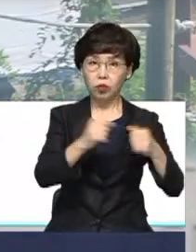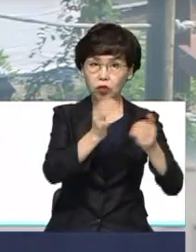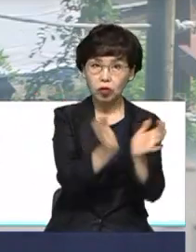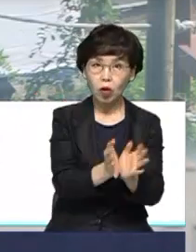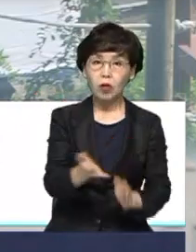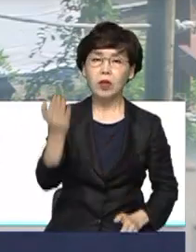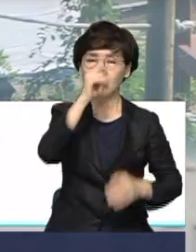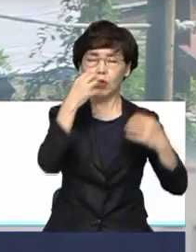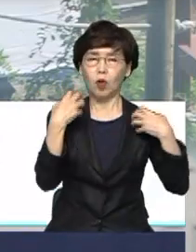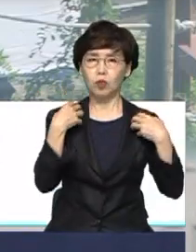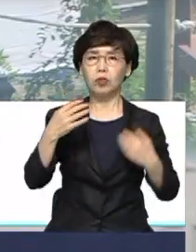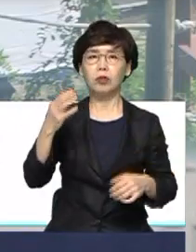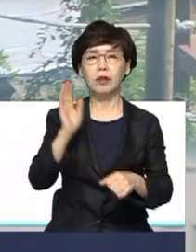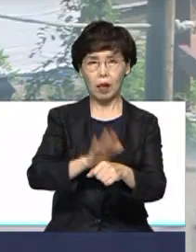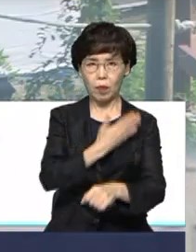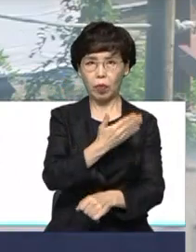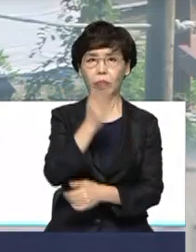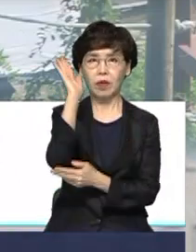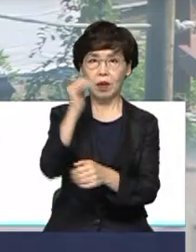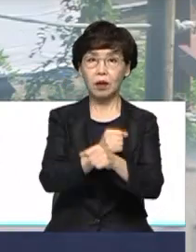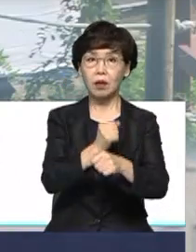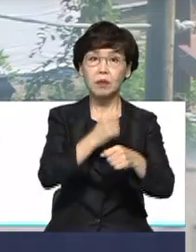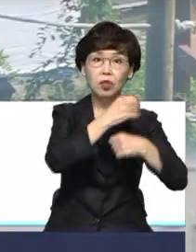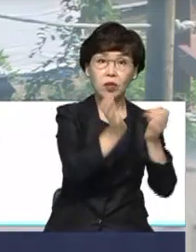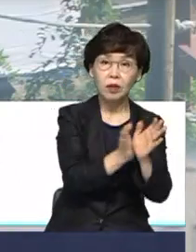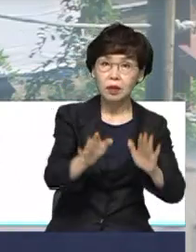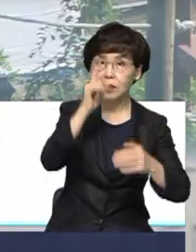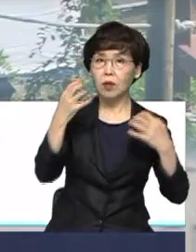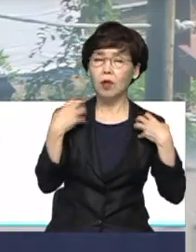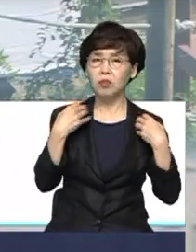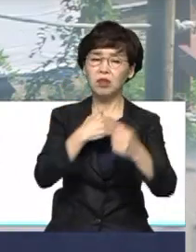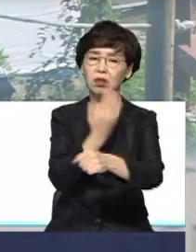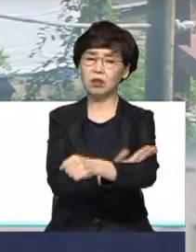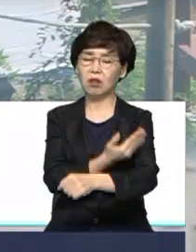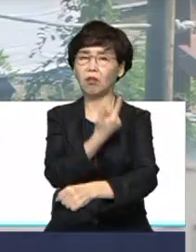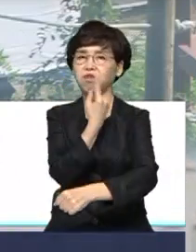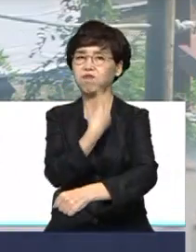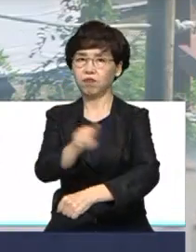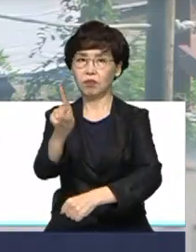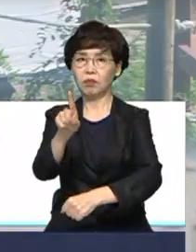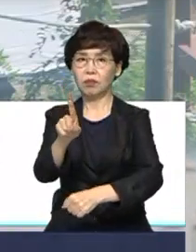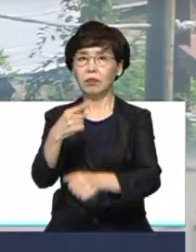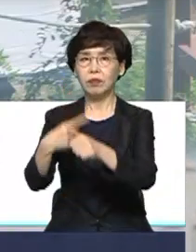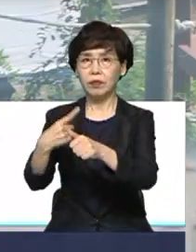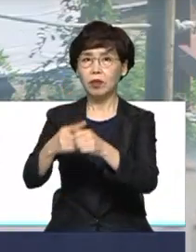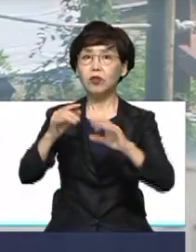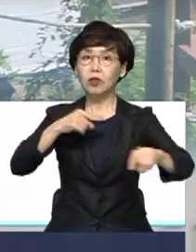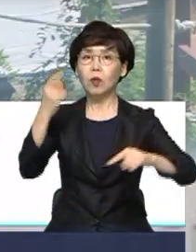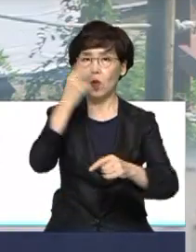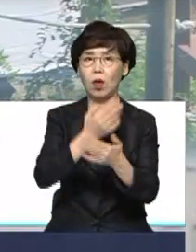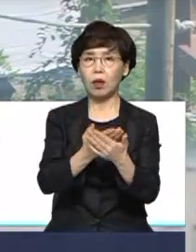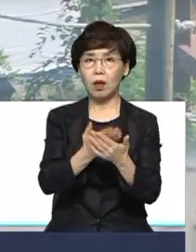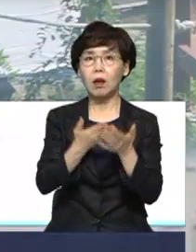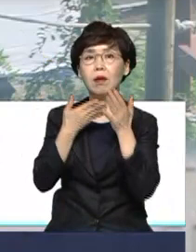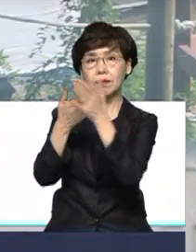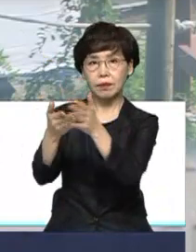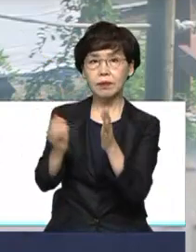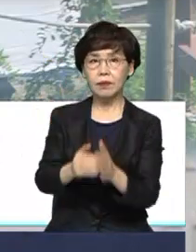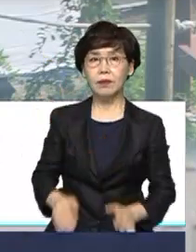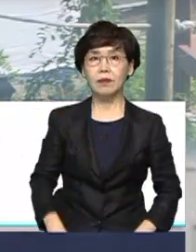전 정권에 책임을 돌렸고 민주당은 현 정부의 능력 부족을 비판하며 국정조사를 요구했습니다. 이성훈